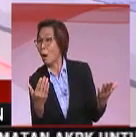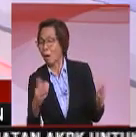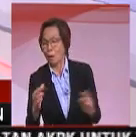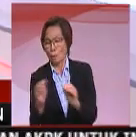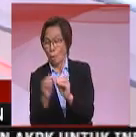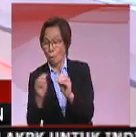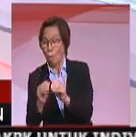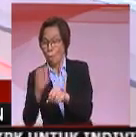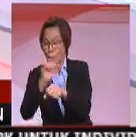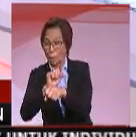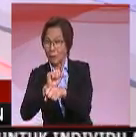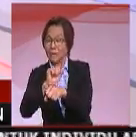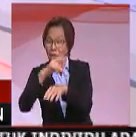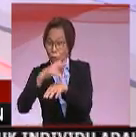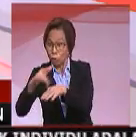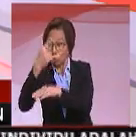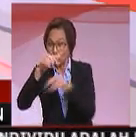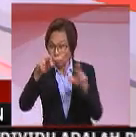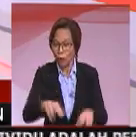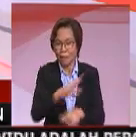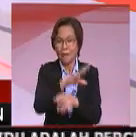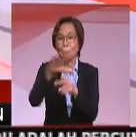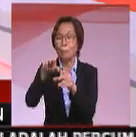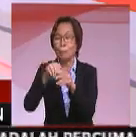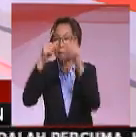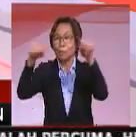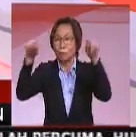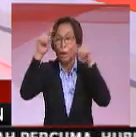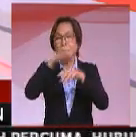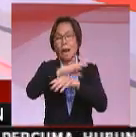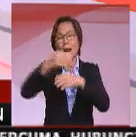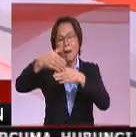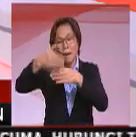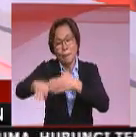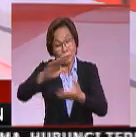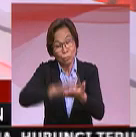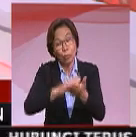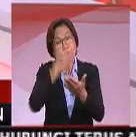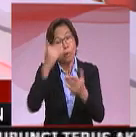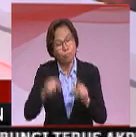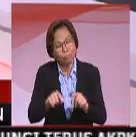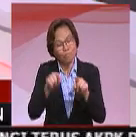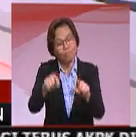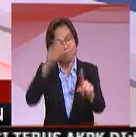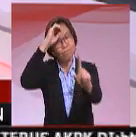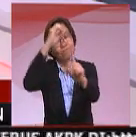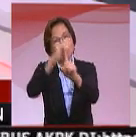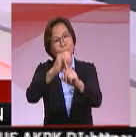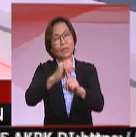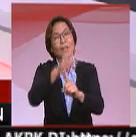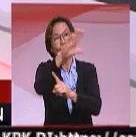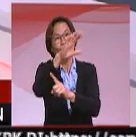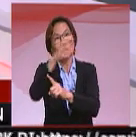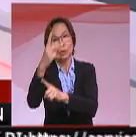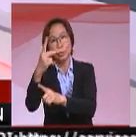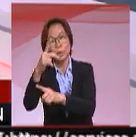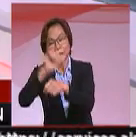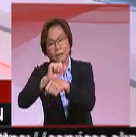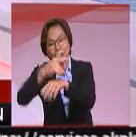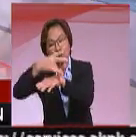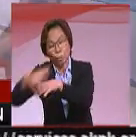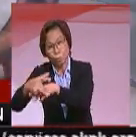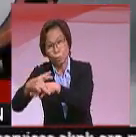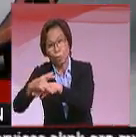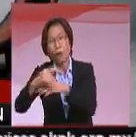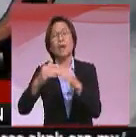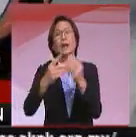peluang pekerjaan kepada rakyat termasuk graduan dan lepasan sekolah. Ia seiring matlamat menjana 500,000 pekerjaan